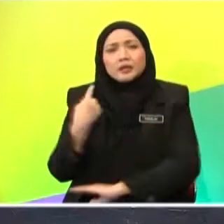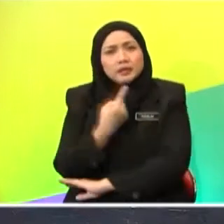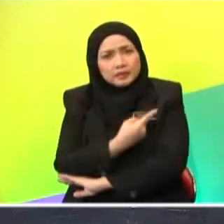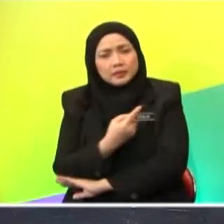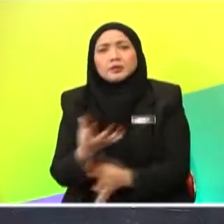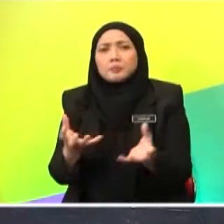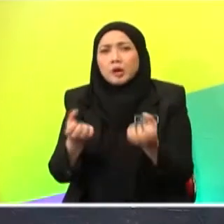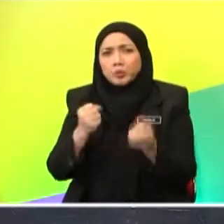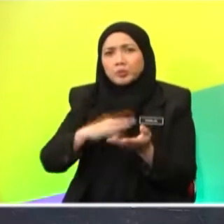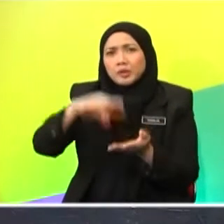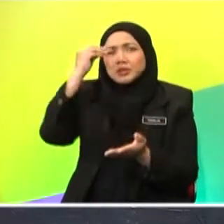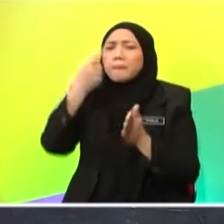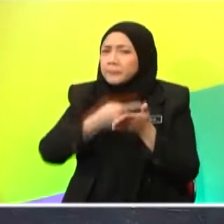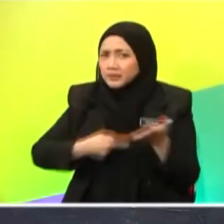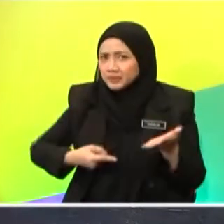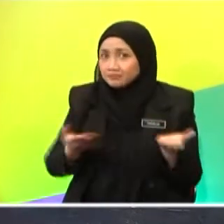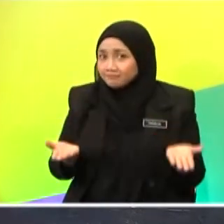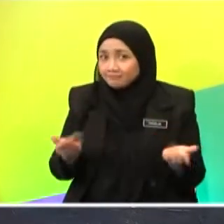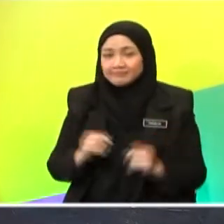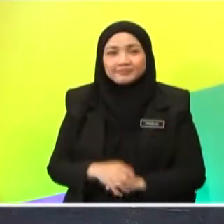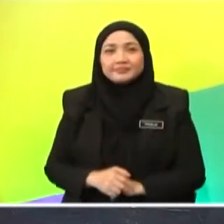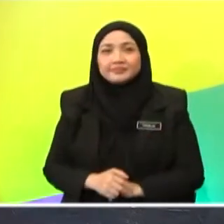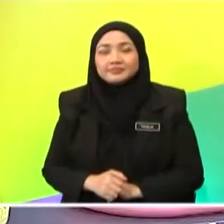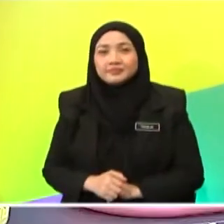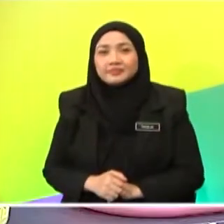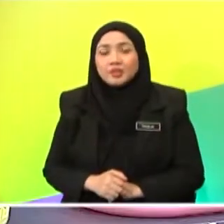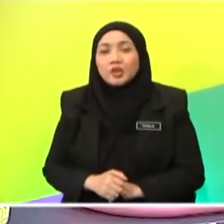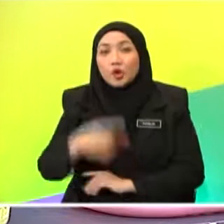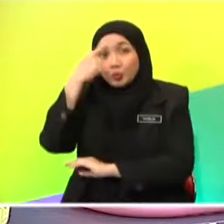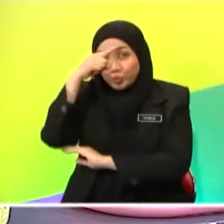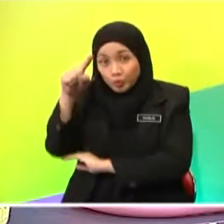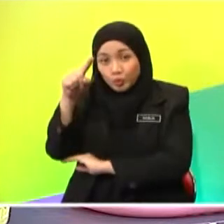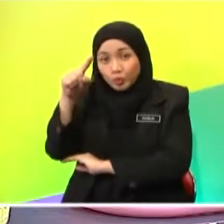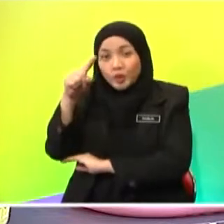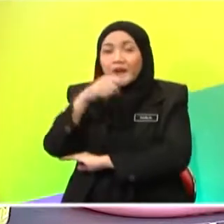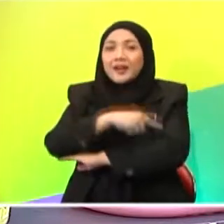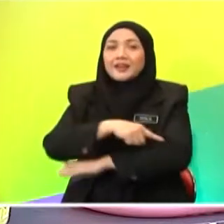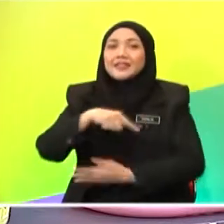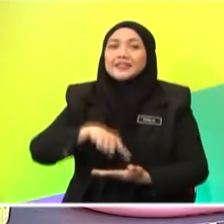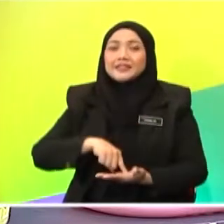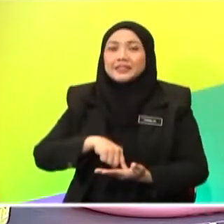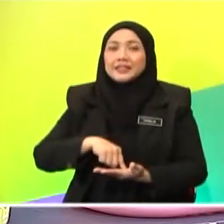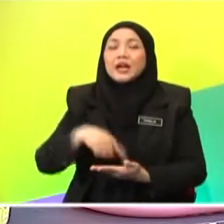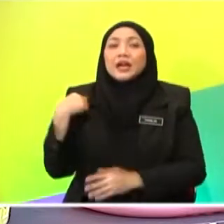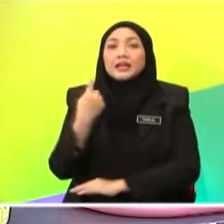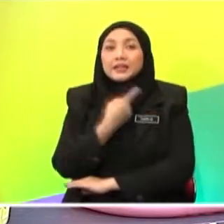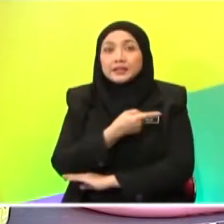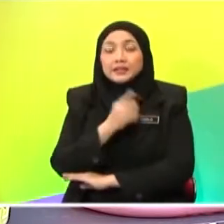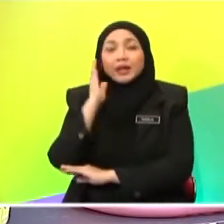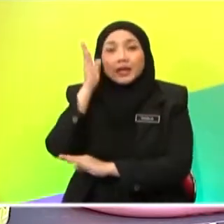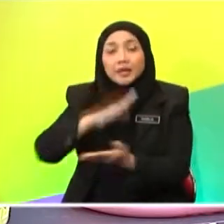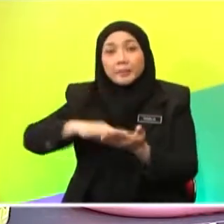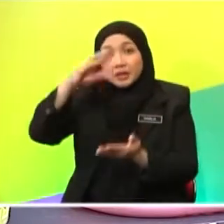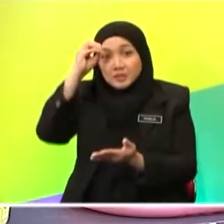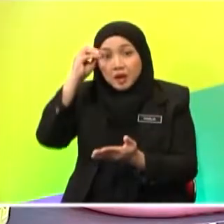tentang Apotek go Oke bye Kim untuk kasih nih segmen ini kita enggak belajar padankan objek